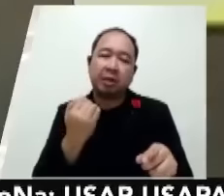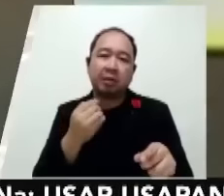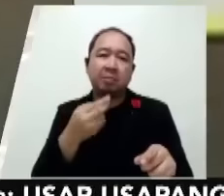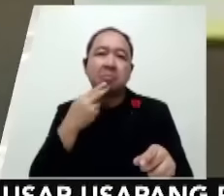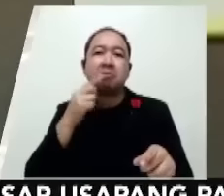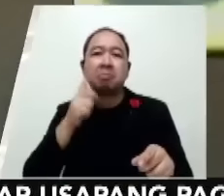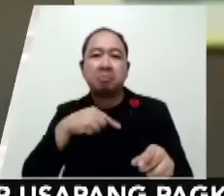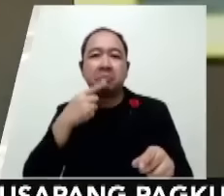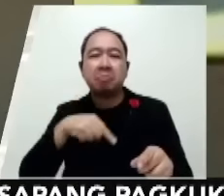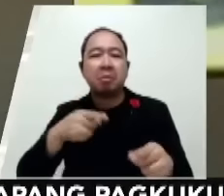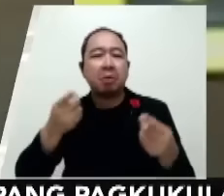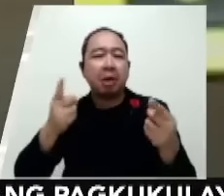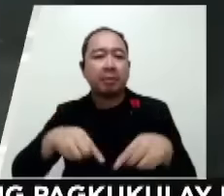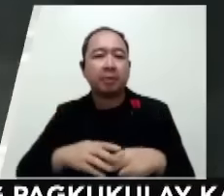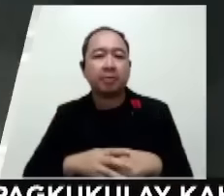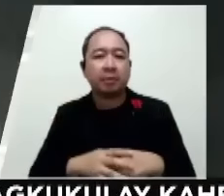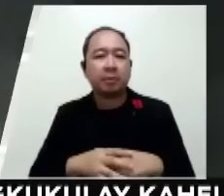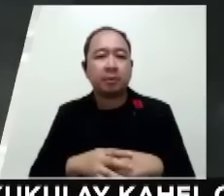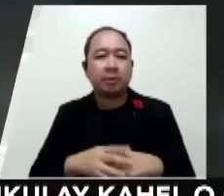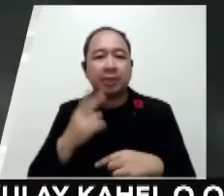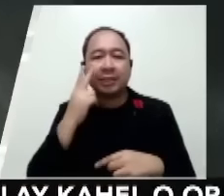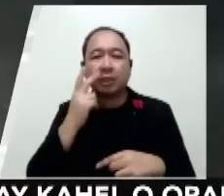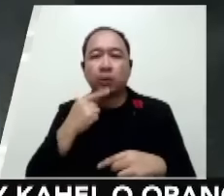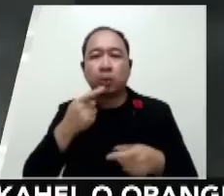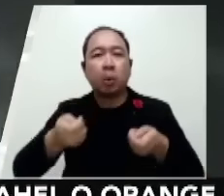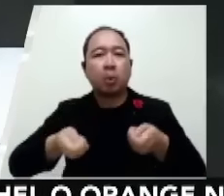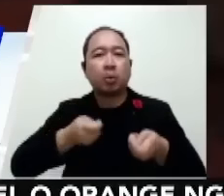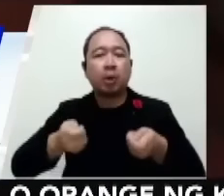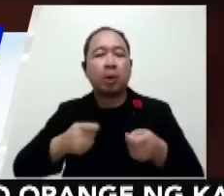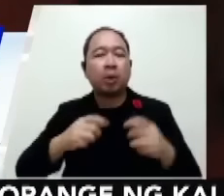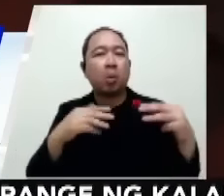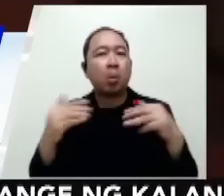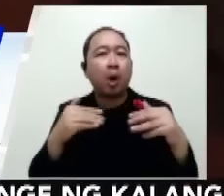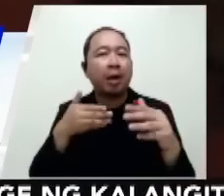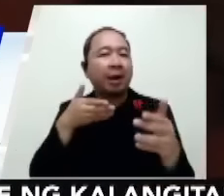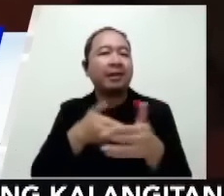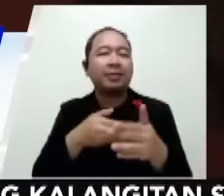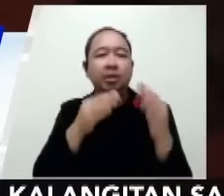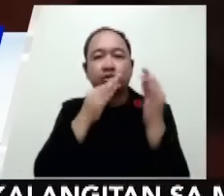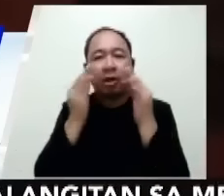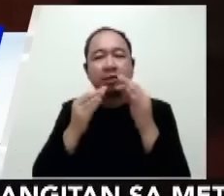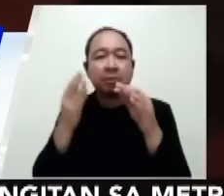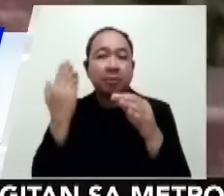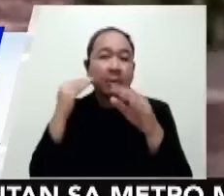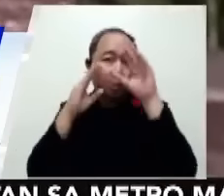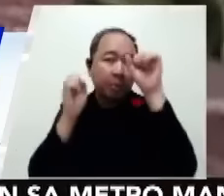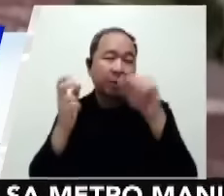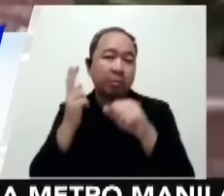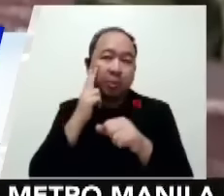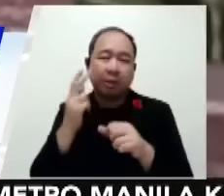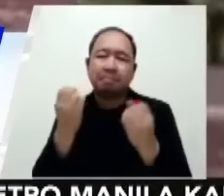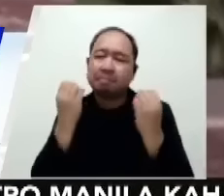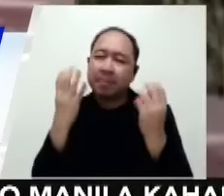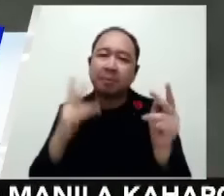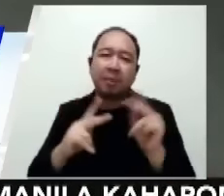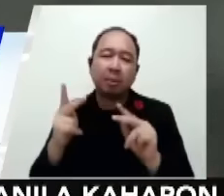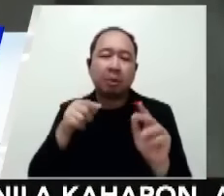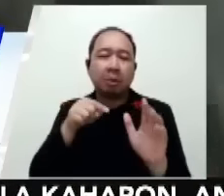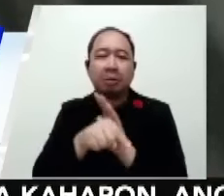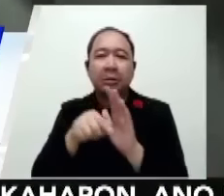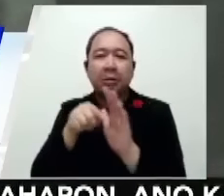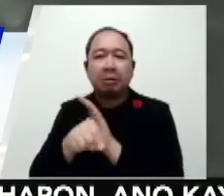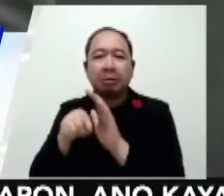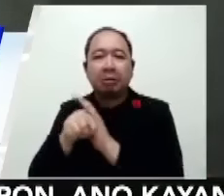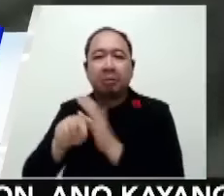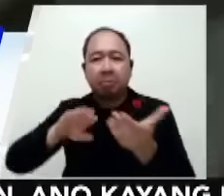Ang arkitekto ng madugong war on drugs ni Pangulong Rodrigo Duterte, kung saan libo-libo ang naitalang napatay, umamin ngayon na